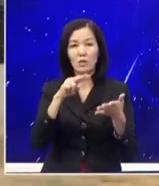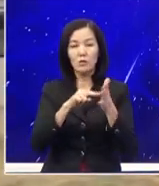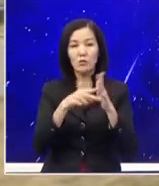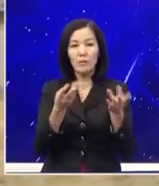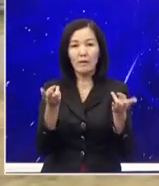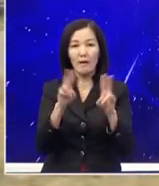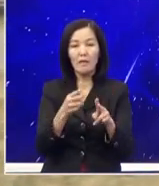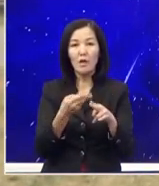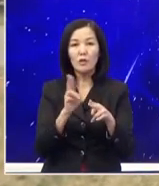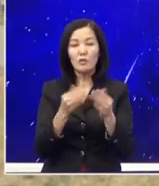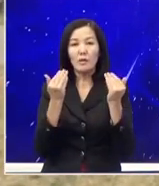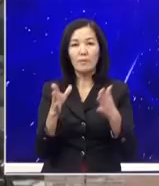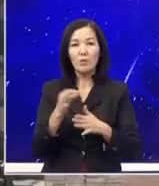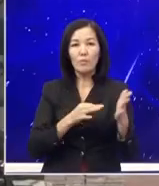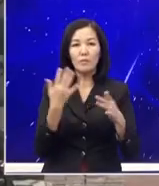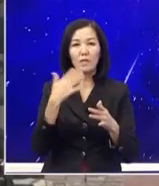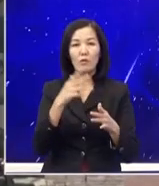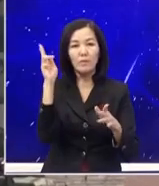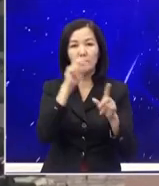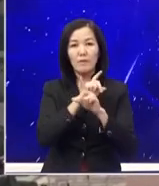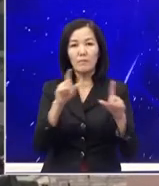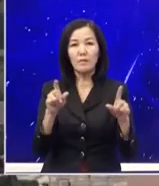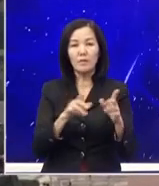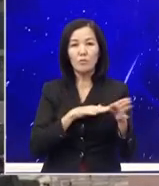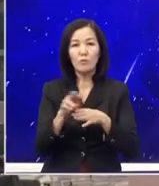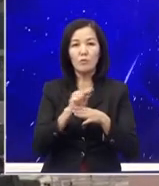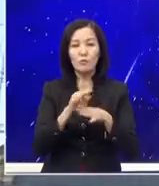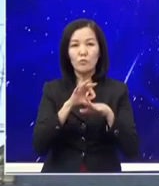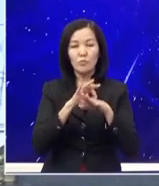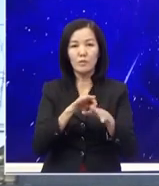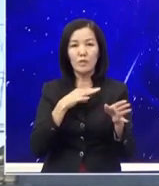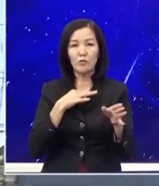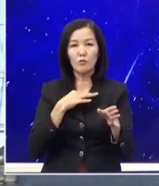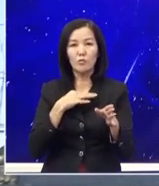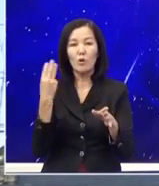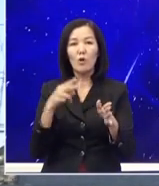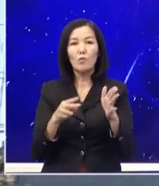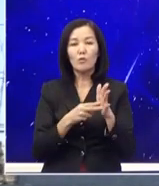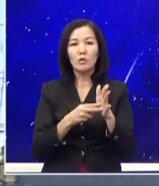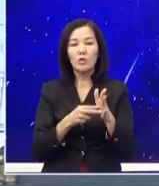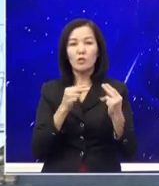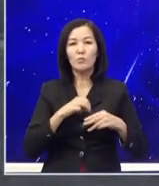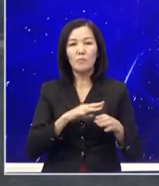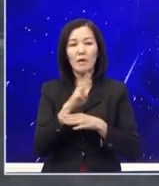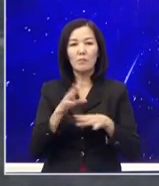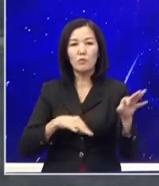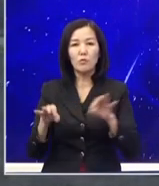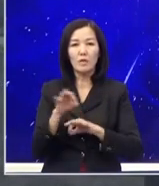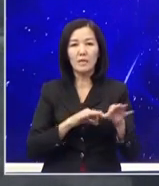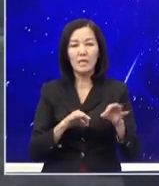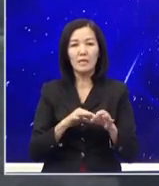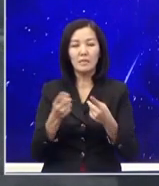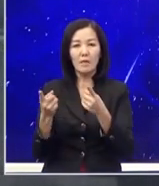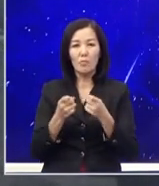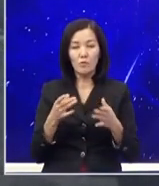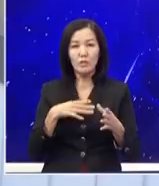қалды. Сондай-ақ биыл облыста 55 білім беру нысанына күрделі жөндеу жұмыстары жүргізілуде. Оның 37-сі жұмыспен қамтудың жол